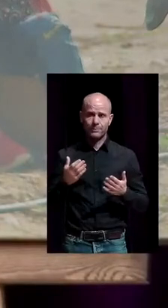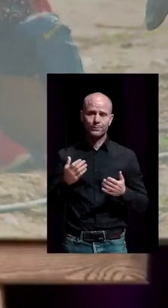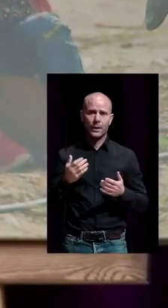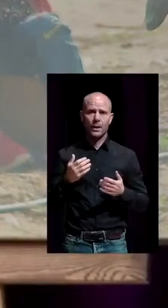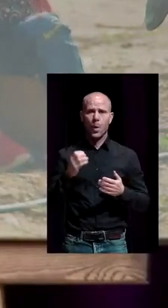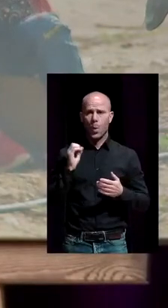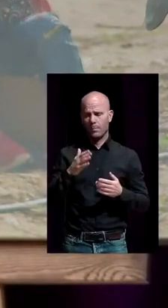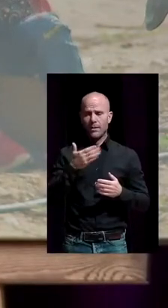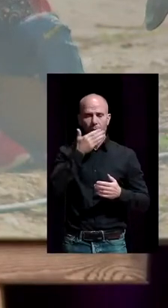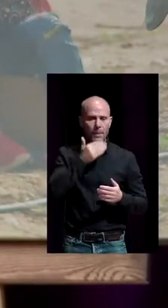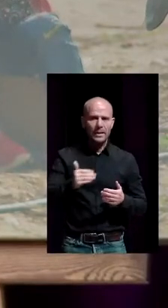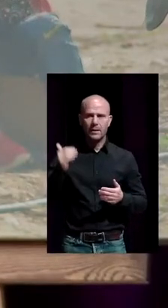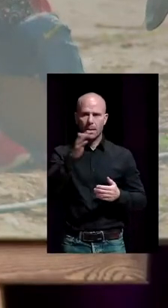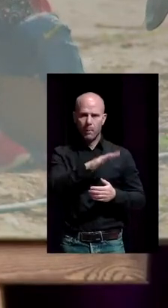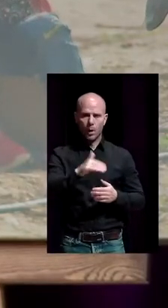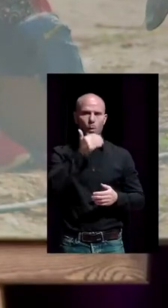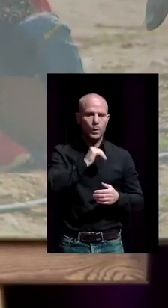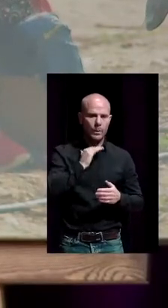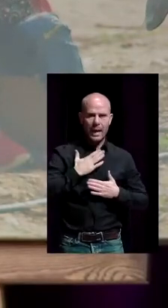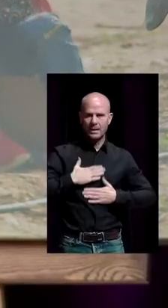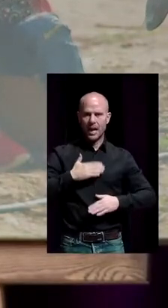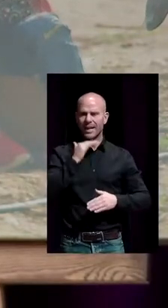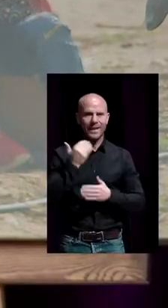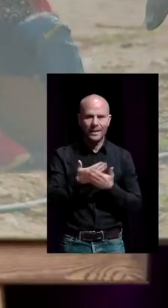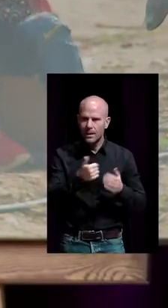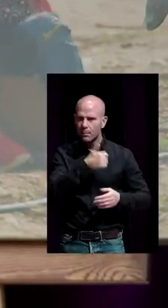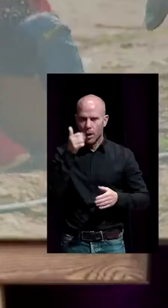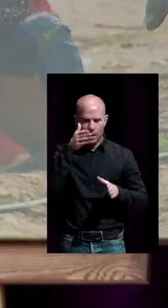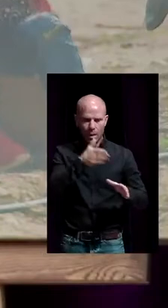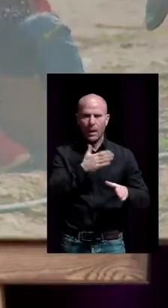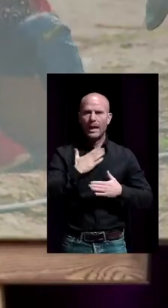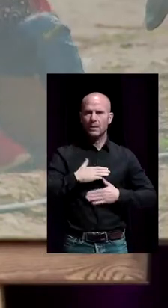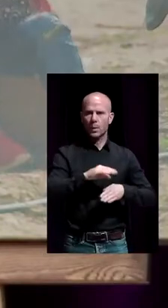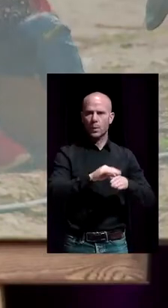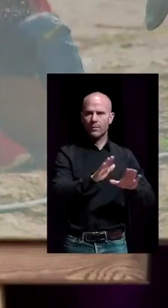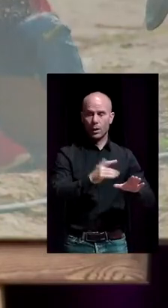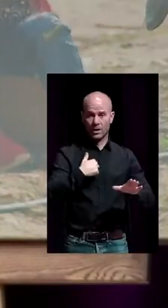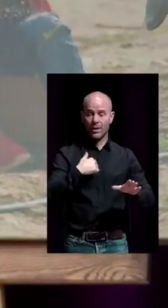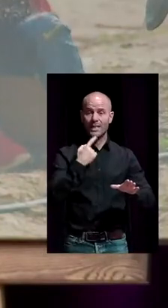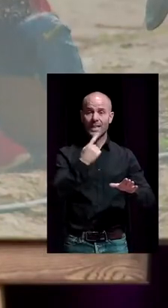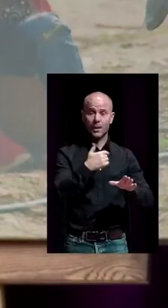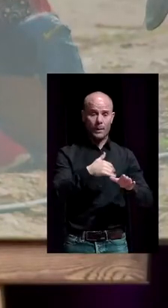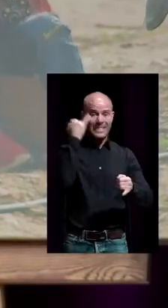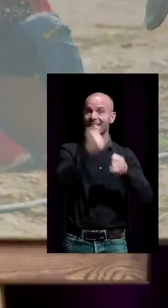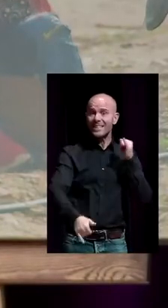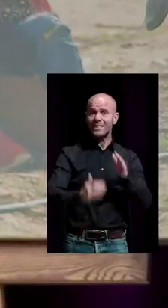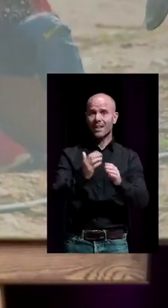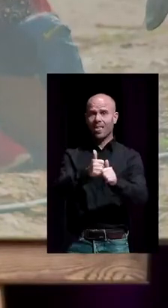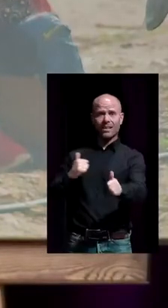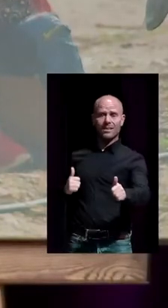förbättra barn och ungas hälsa, så räcker det inte bara att titta på hälso- och sjukvården. Jag skulle vilja säga att de kommer sist i kön. Först